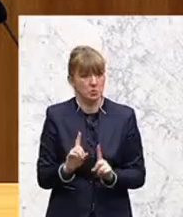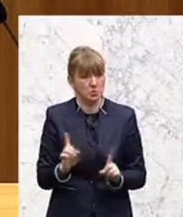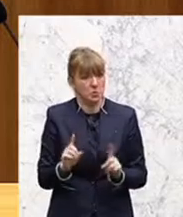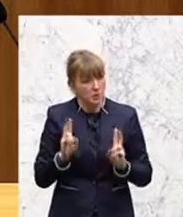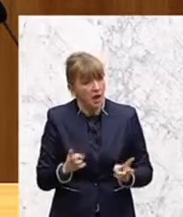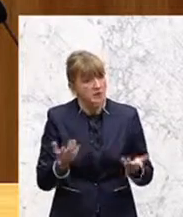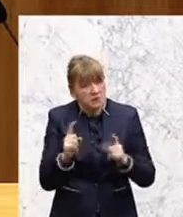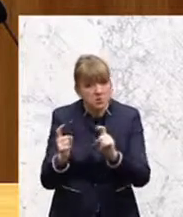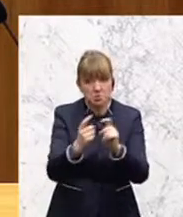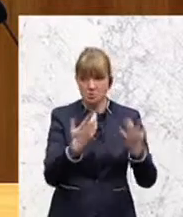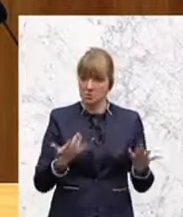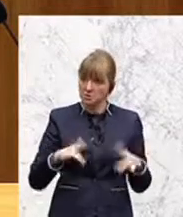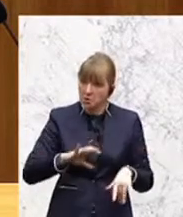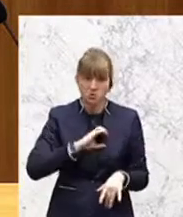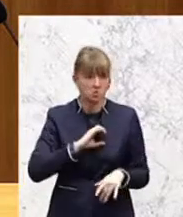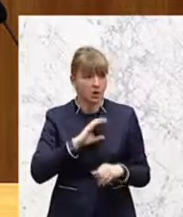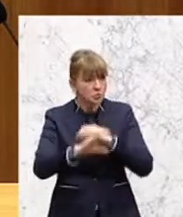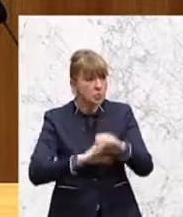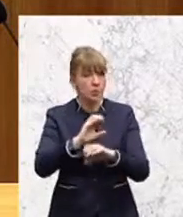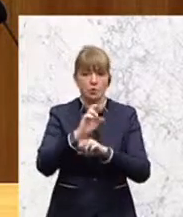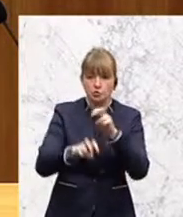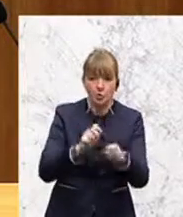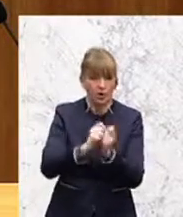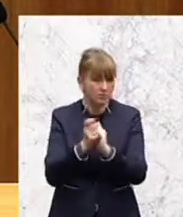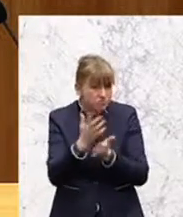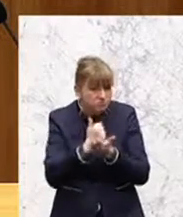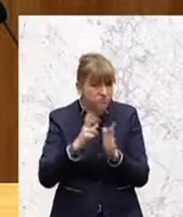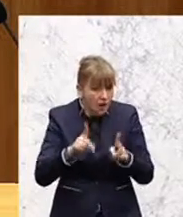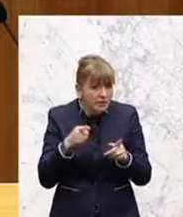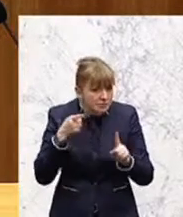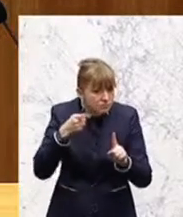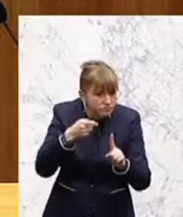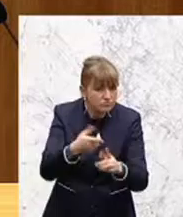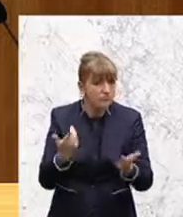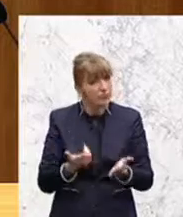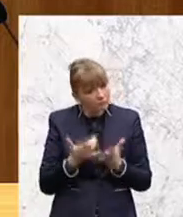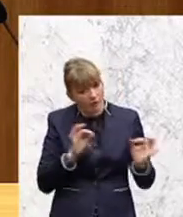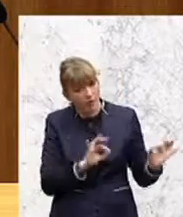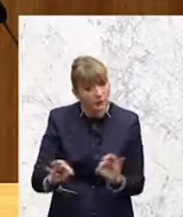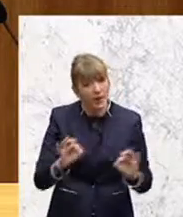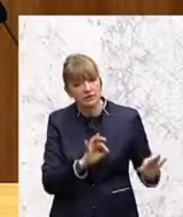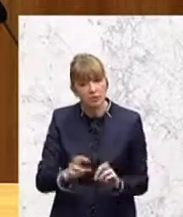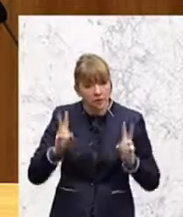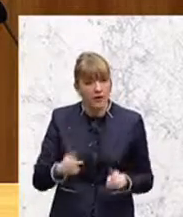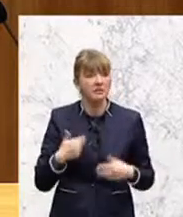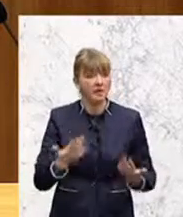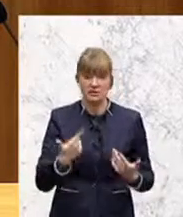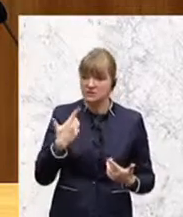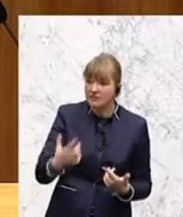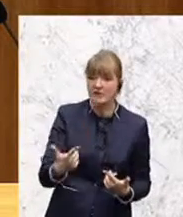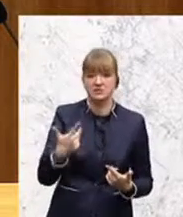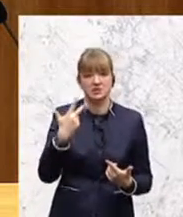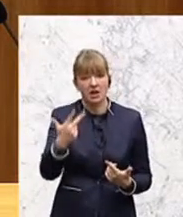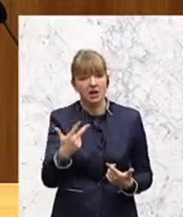zu diskutieren, die Chancen einer ökologischen Steuerreform nutzen und Weichenstellungen so stellen, damit wir alle auch in 10, 20 und